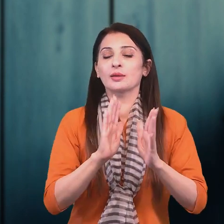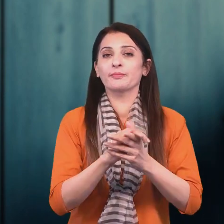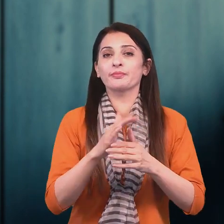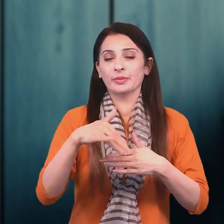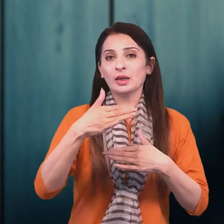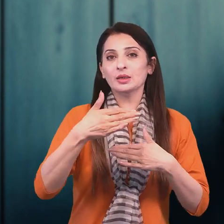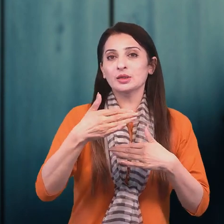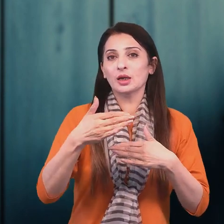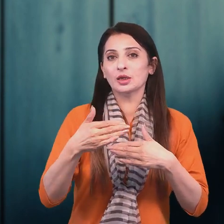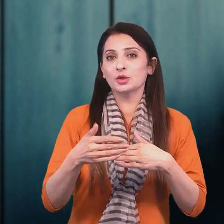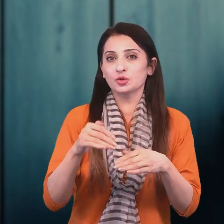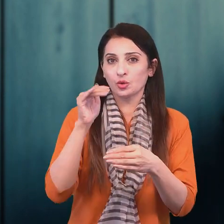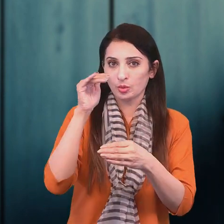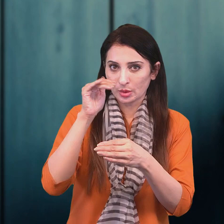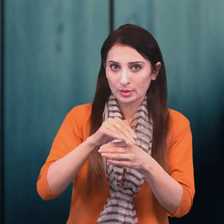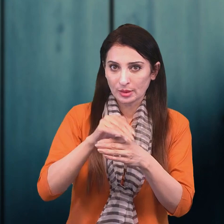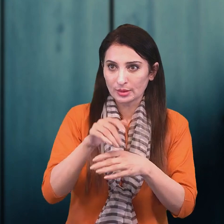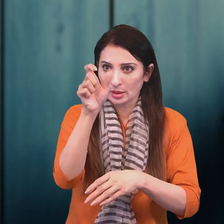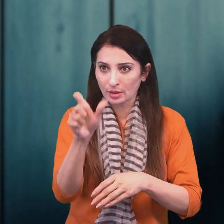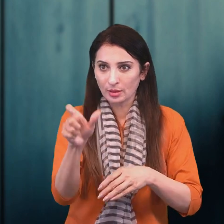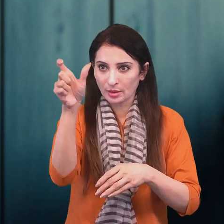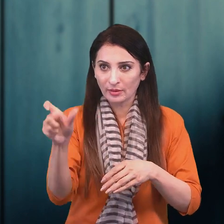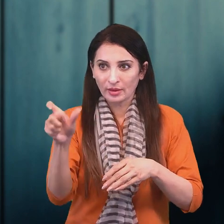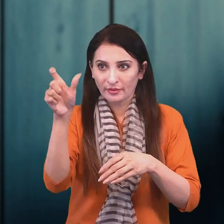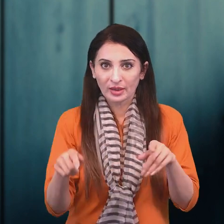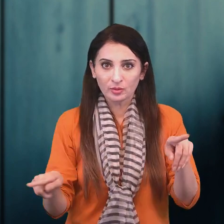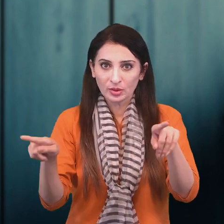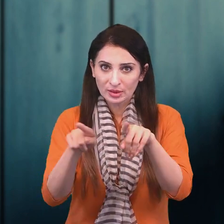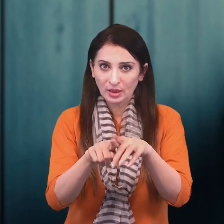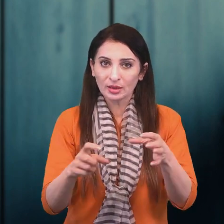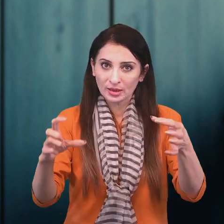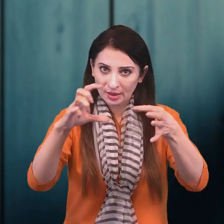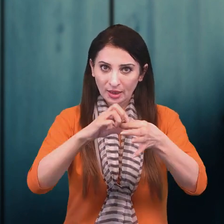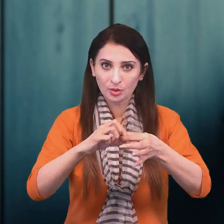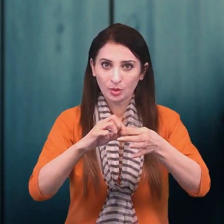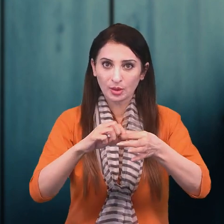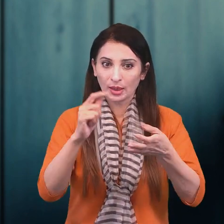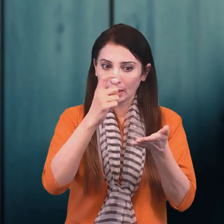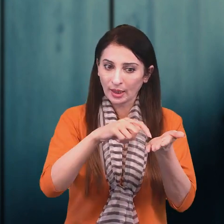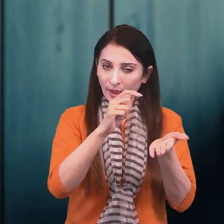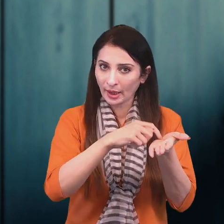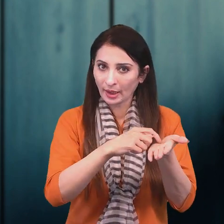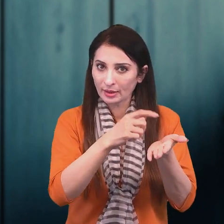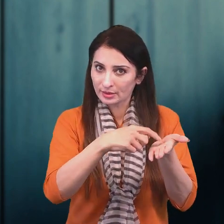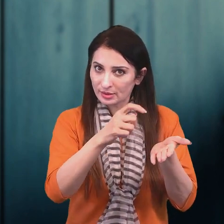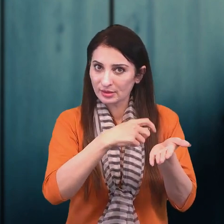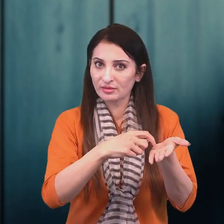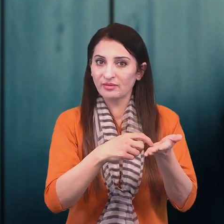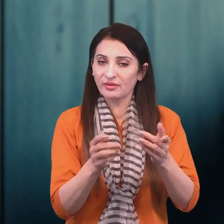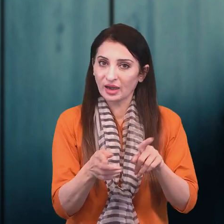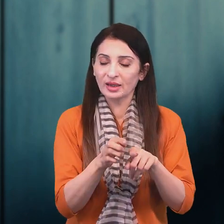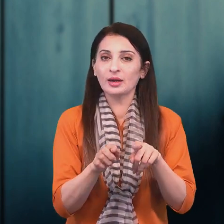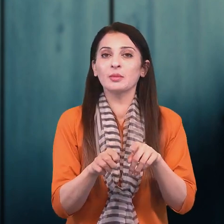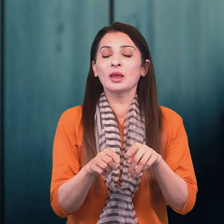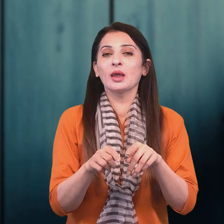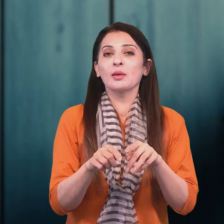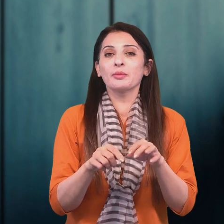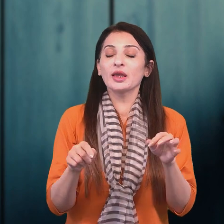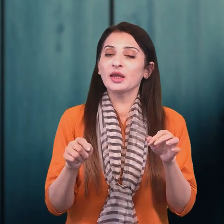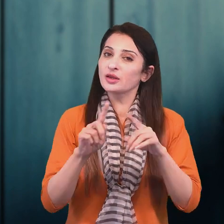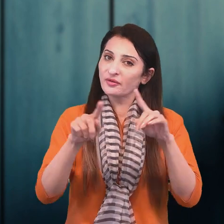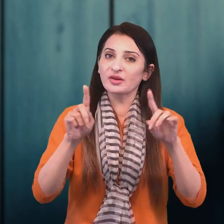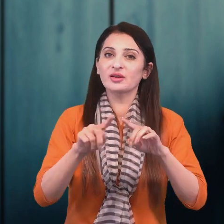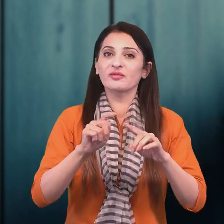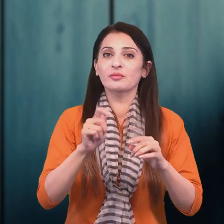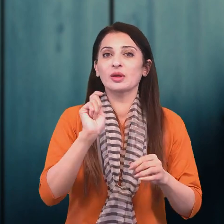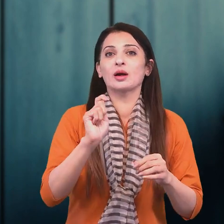जो पार्लियामेंटेरियन थे, जो स्टैंडिंग कमेटीज़ थी, उनके साथ मिलकर मुख्तलिफ़ एक्ट्स पे, मुख्तलिफ़ बिल पे काम किया, जिसमें